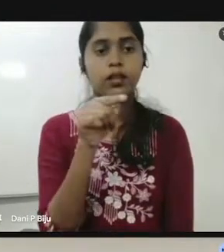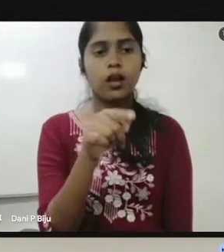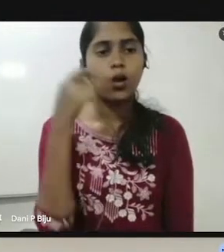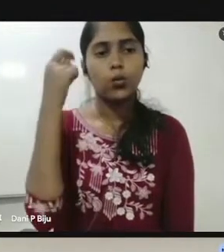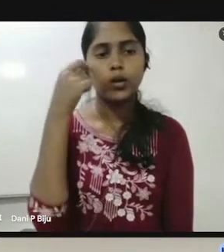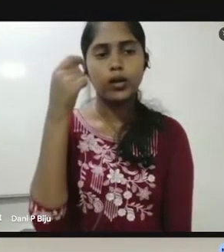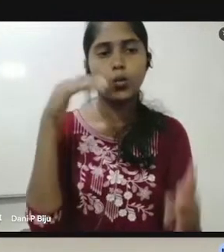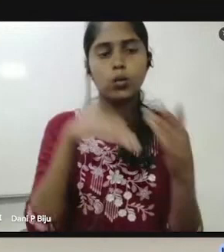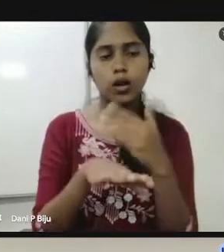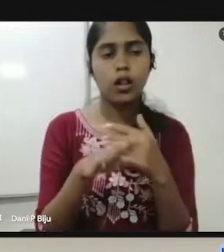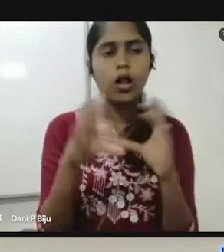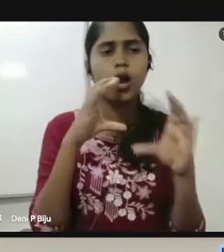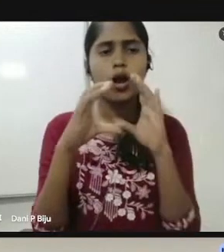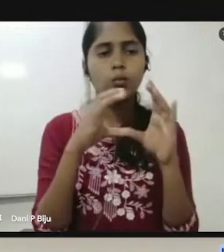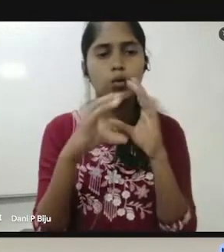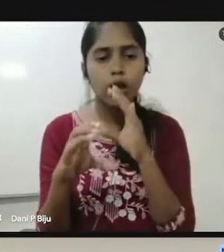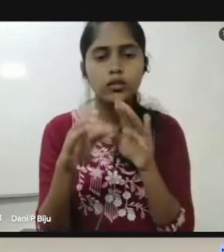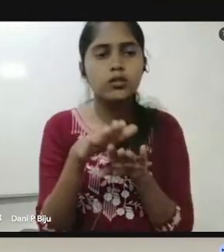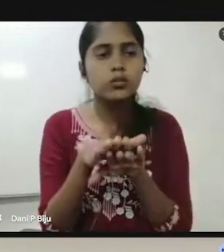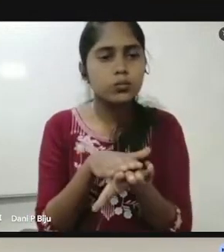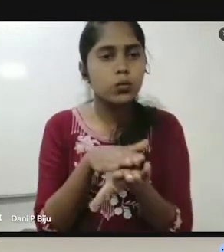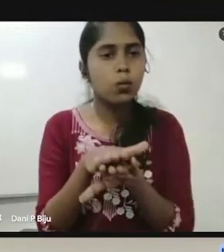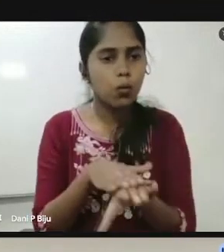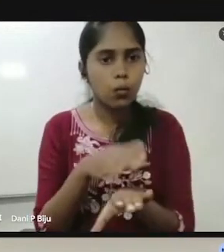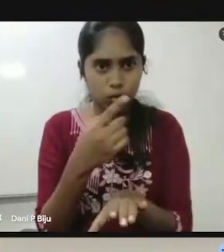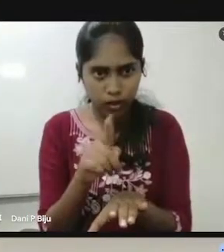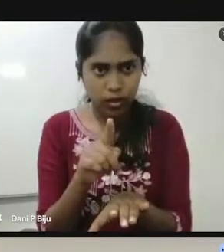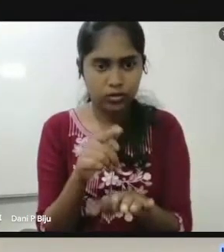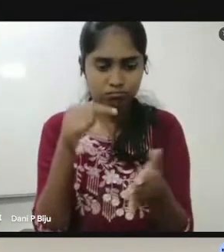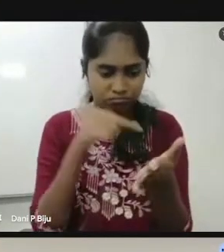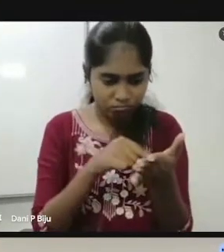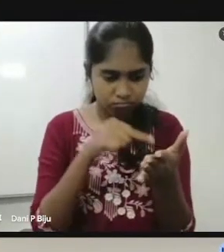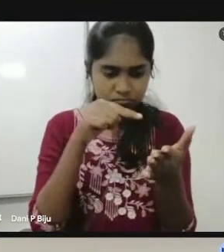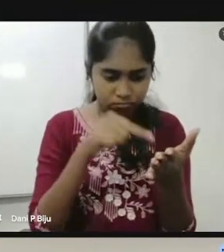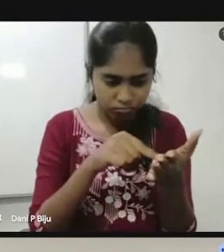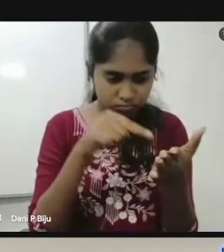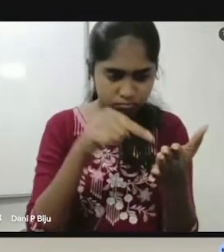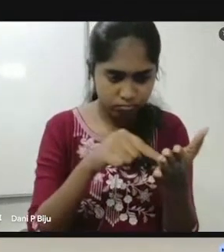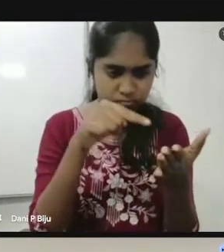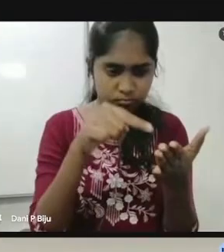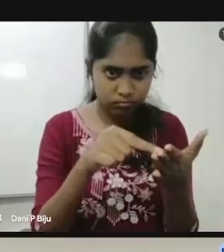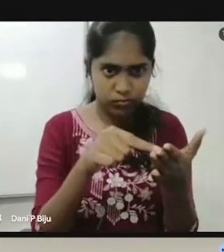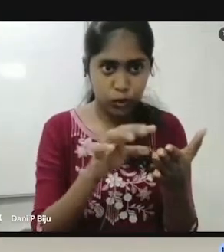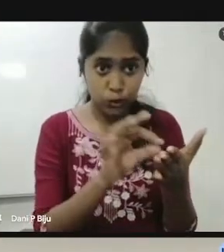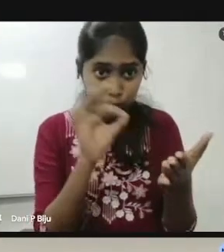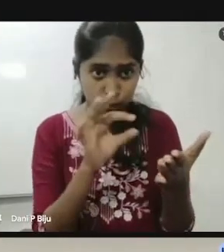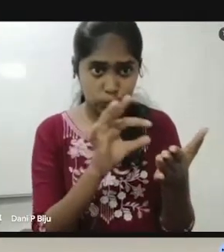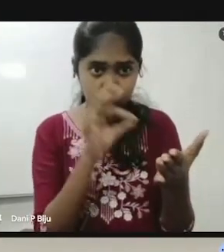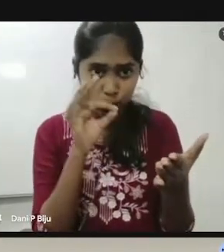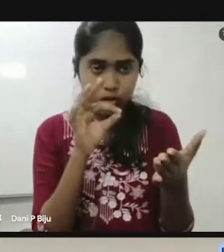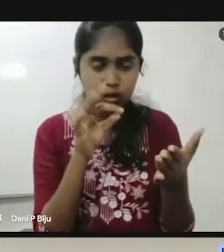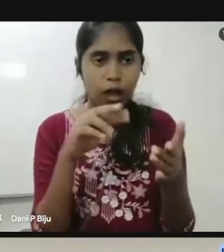പതുക്കെയാണ് കമ്മ്യൂണിക്കേഷൻ നടക്കുന്നത് നിങ്ങൾ കണ്ടു. നമ്മൾ ഓരോ സിമ്പലും സെലക്ട് ചെയ്ത് ചിലപ്പോൾ മൾട്ടിപ്പിൾ സിമ്പിൾസ് നമ്മൾ പോയി സെലക്ട്